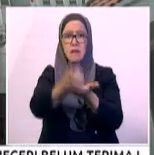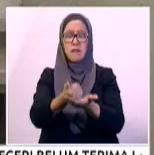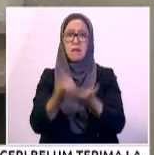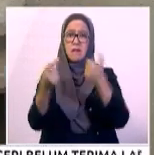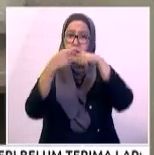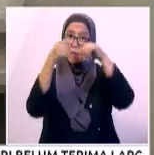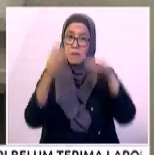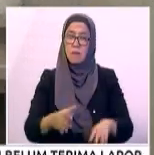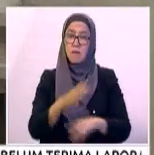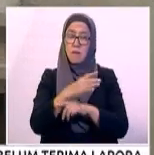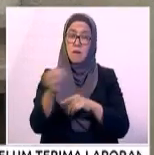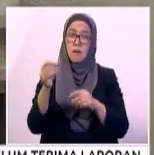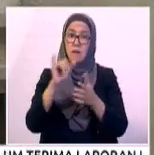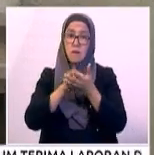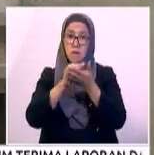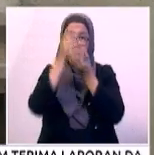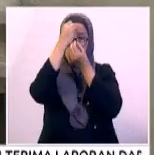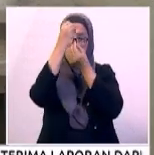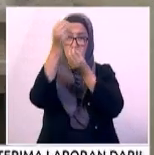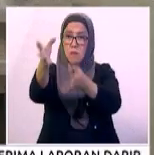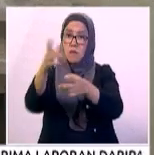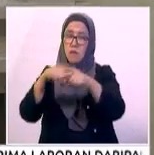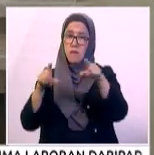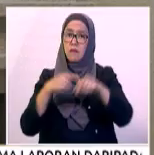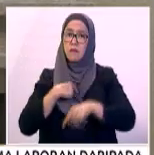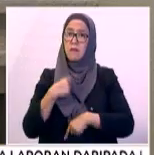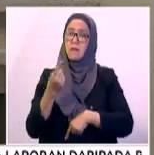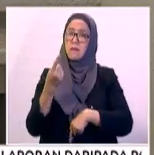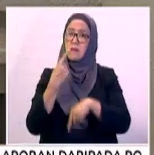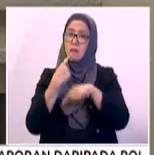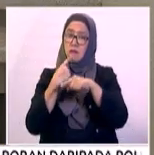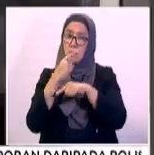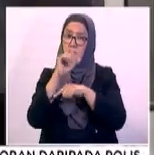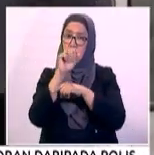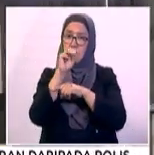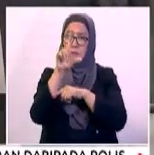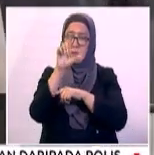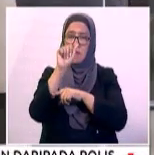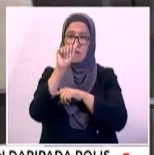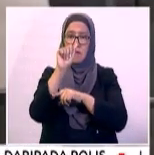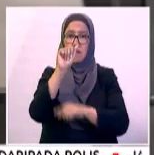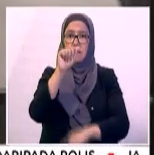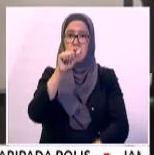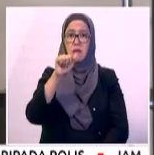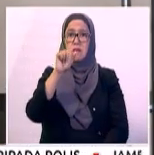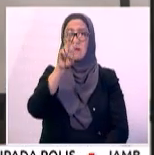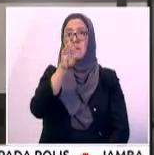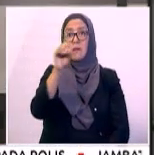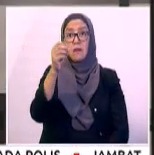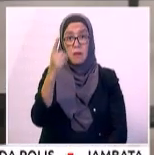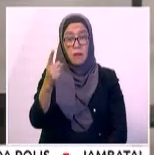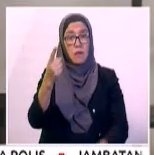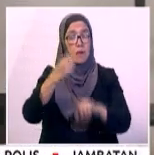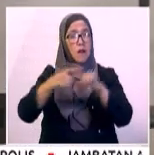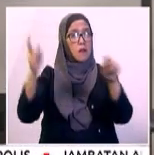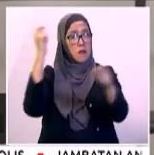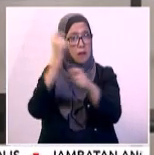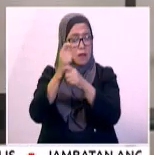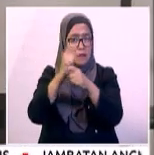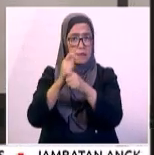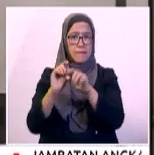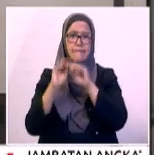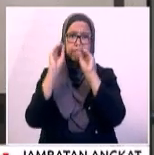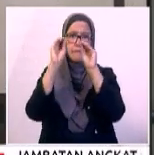pendeposit termasuk mengenai Akta Pencegahan Pengubahan Wang Haram AMLA 2001, mereka tetap memasukkan wang secara